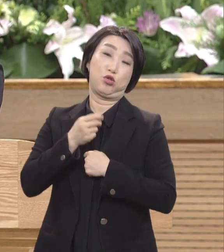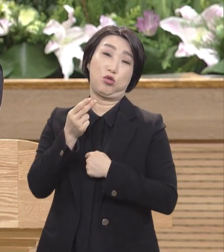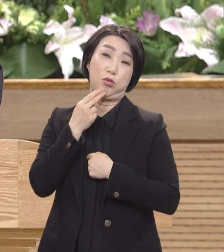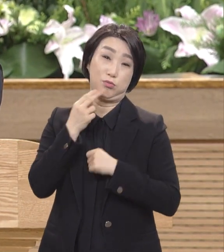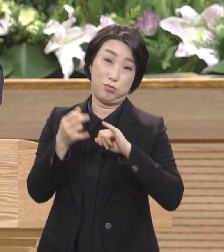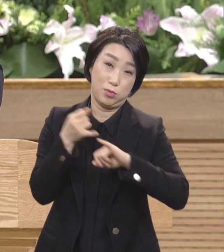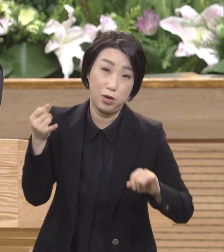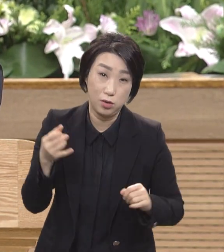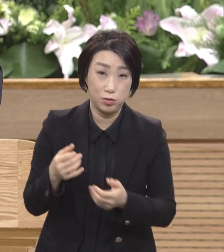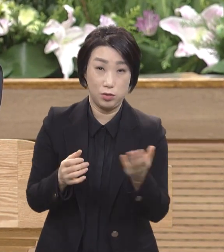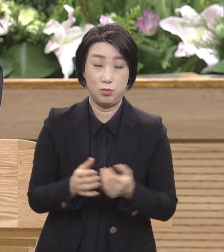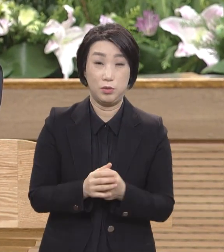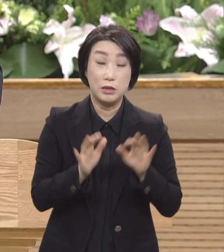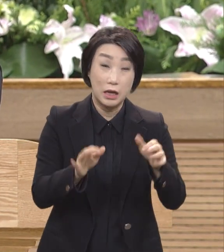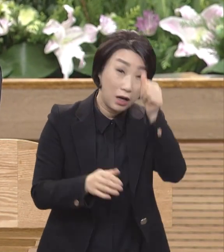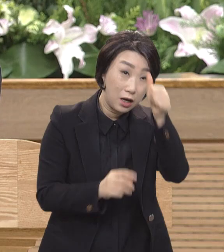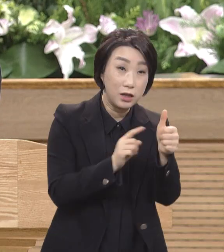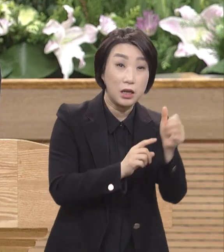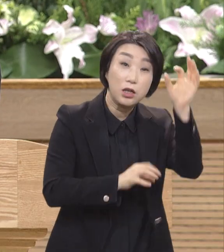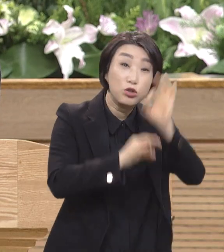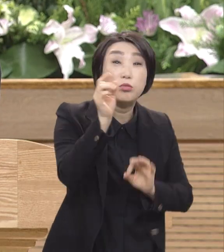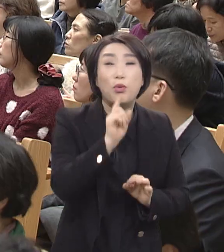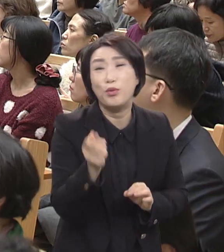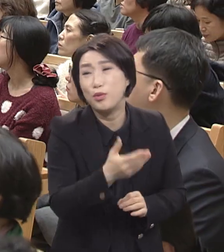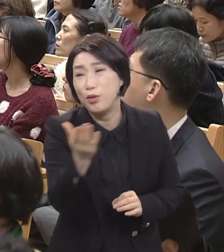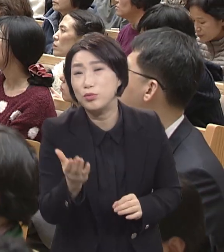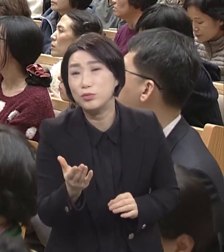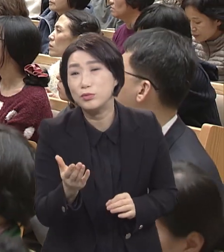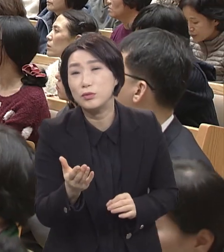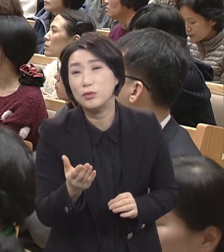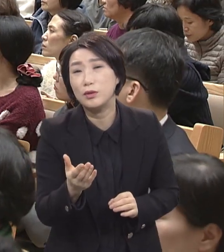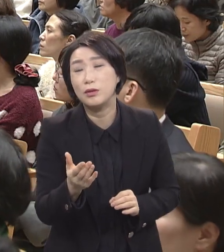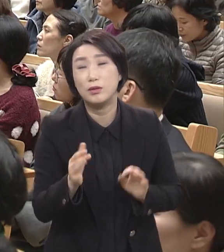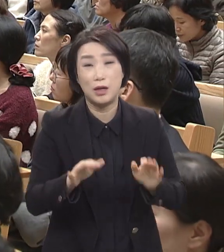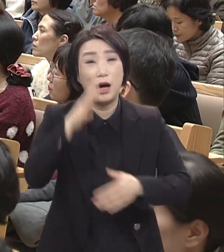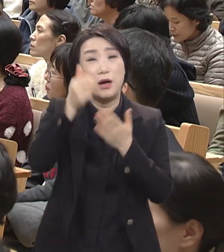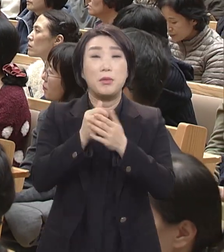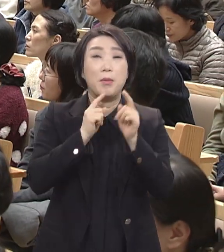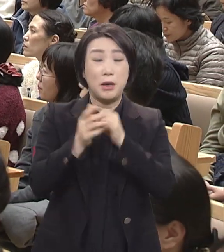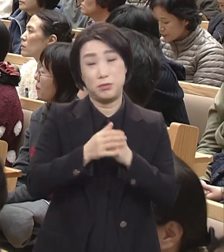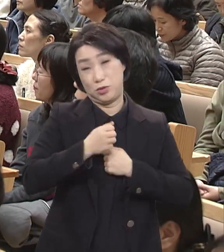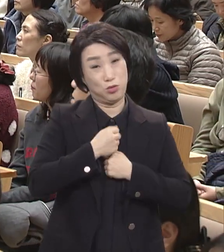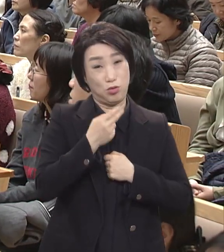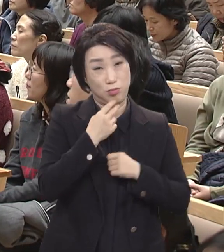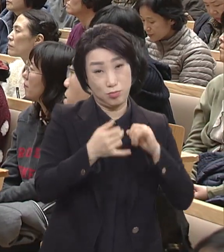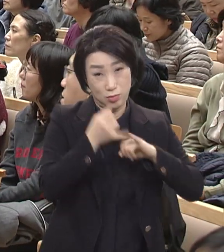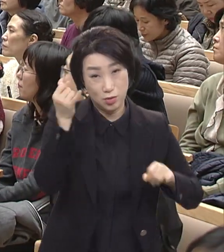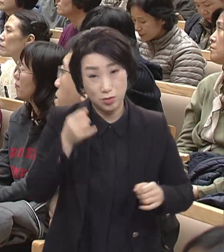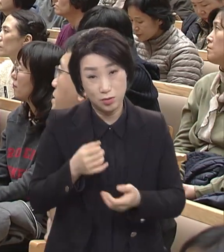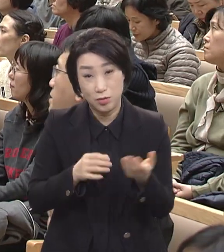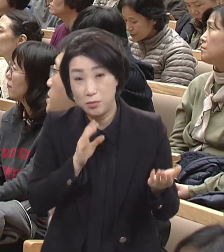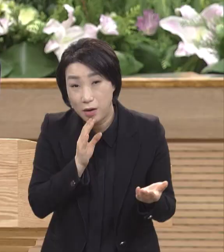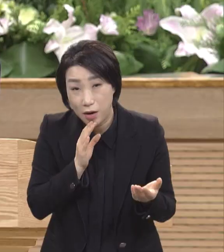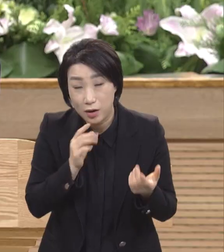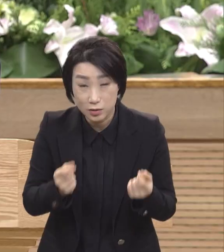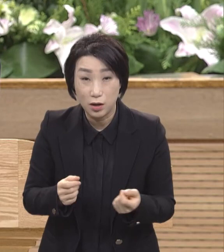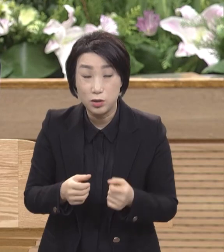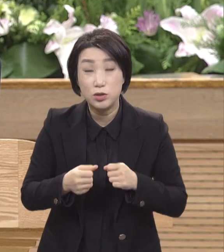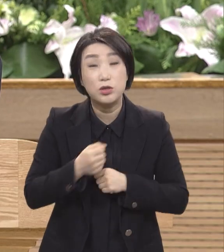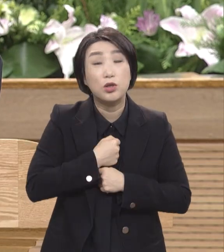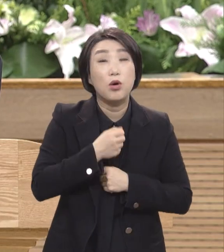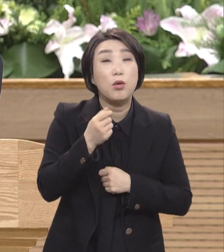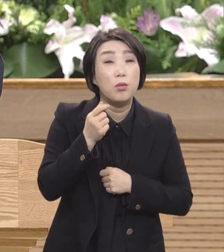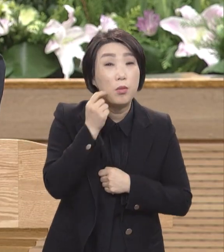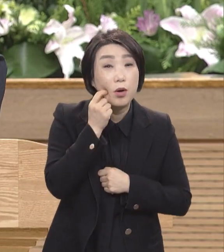거예요. 아담의 최고의 실수가 뭐예요? 하나님 말씀 안 지키고. 누가 못 지키게